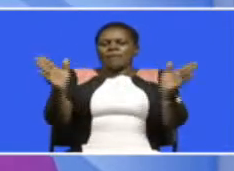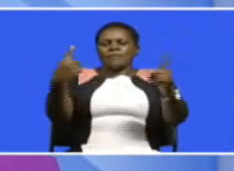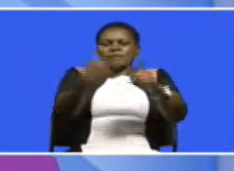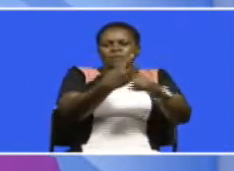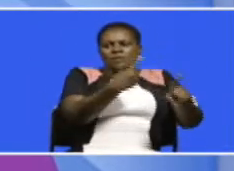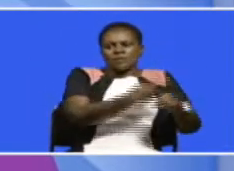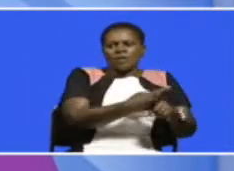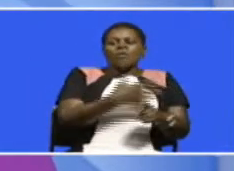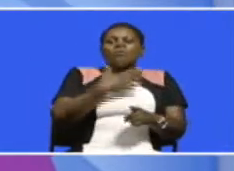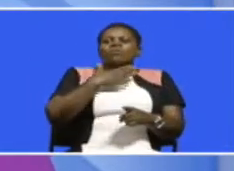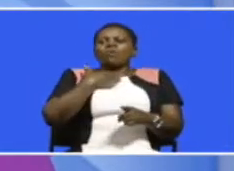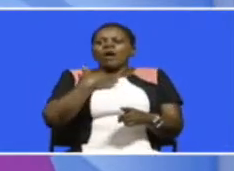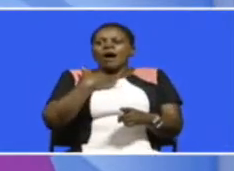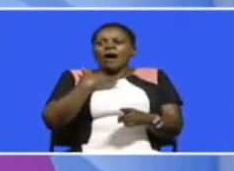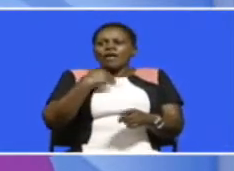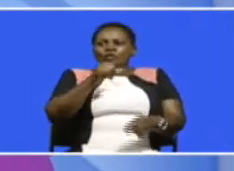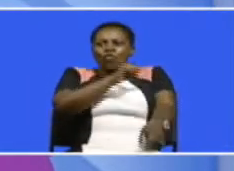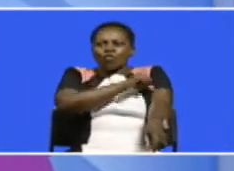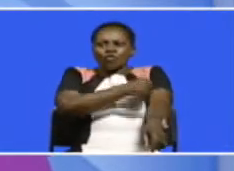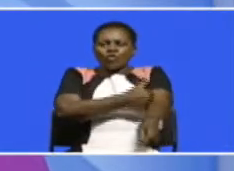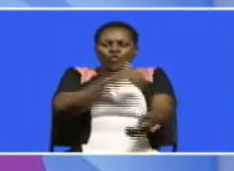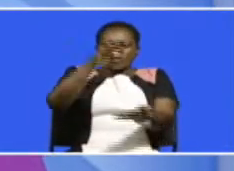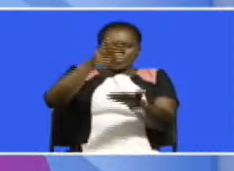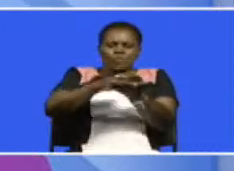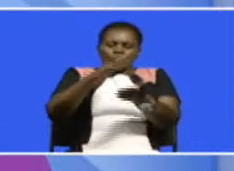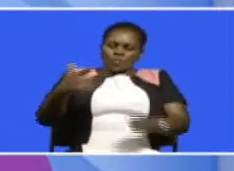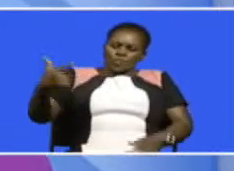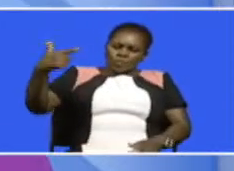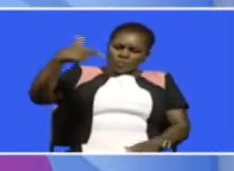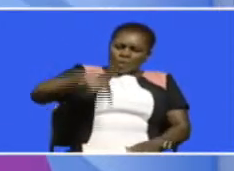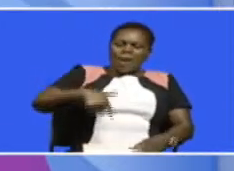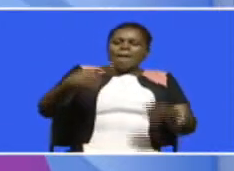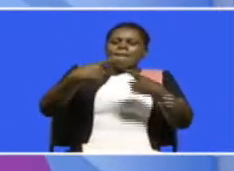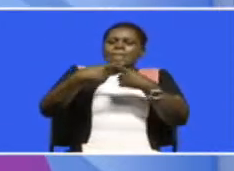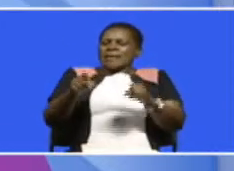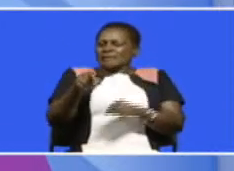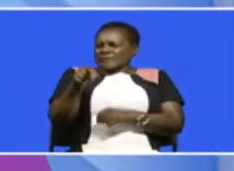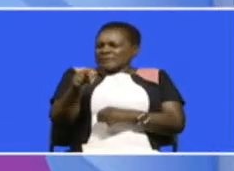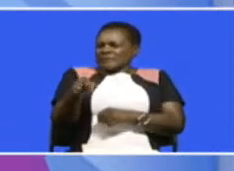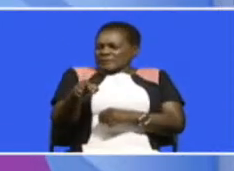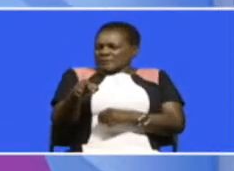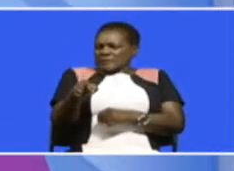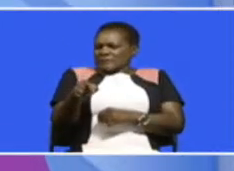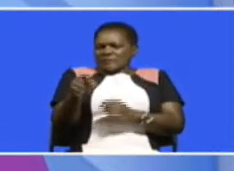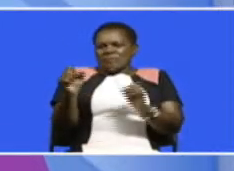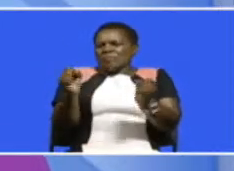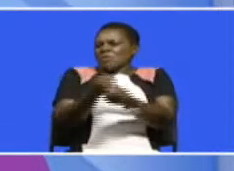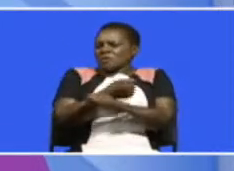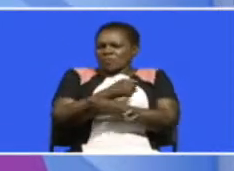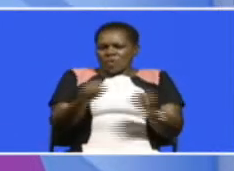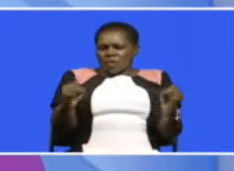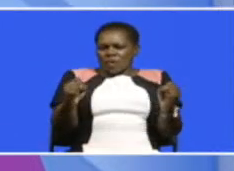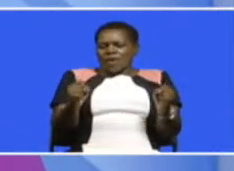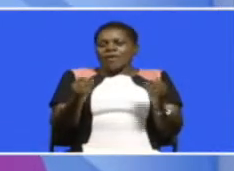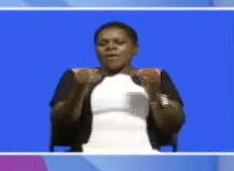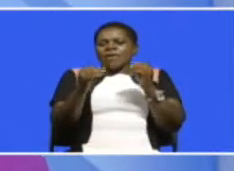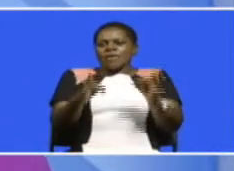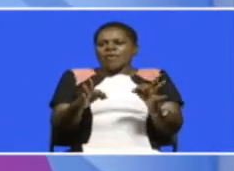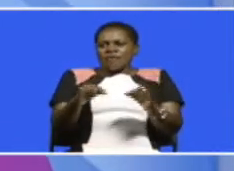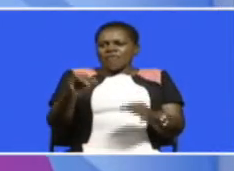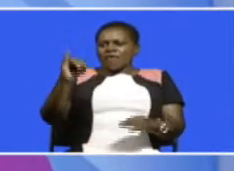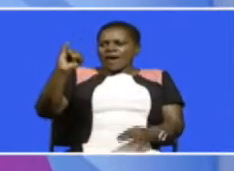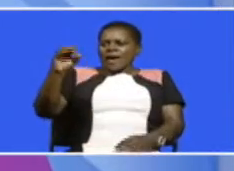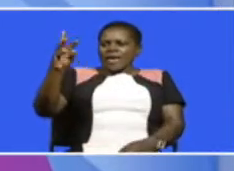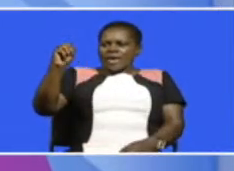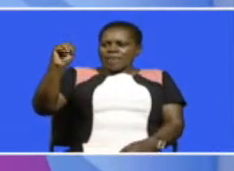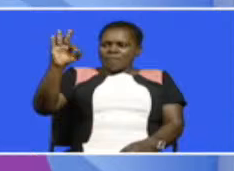mbalimbali ukiitaka mamlaka hiyo kupunguza bei ya mafuta. Ila wito huu wa Wakenya huenda ukatupiliwa mbali iwapo matakwa ya hazina